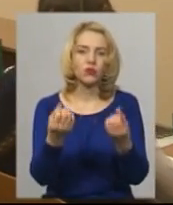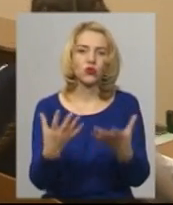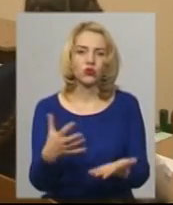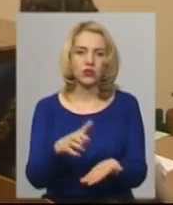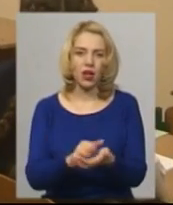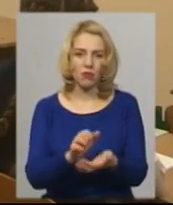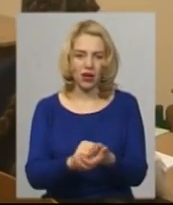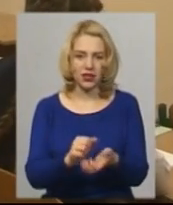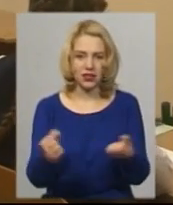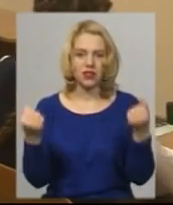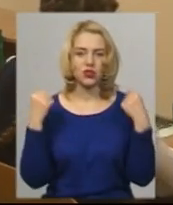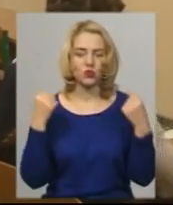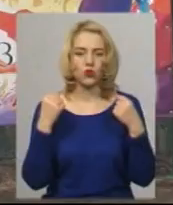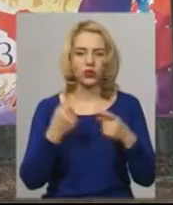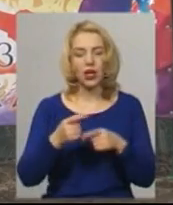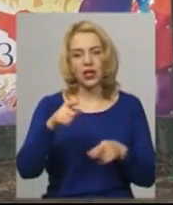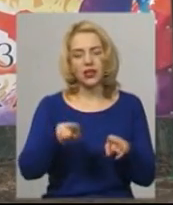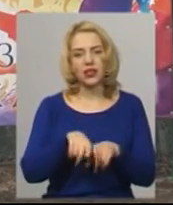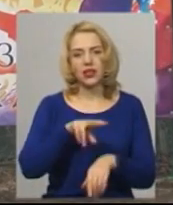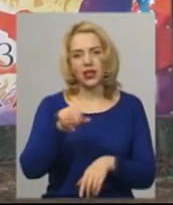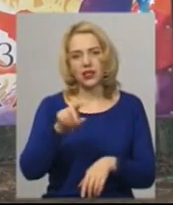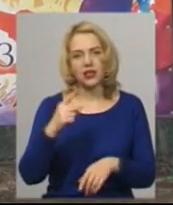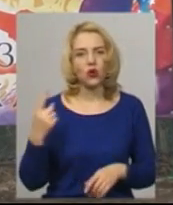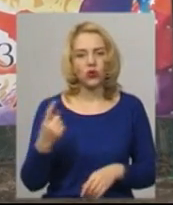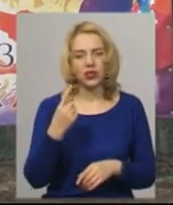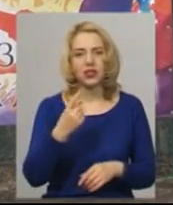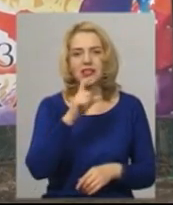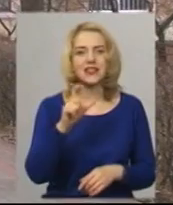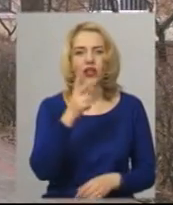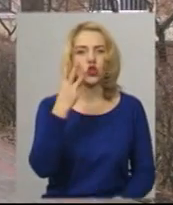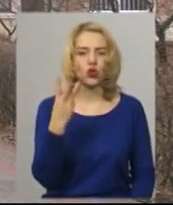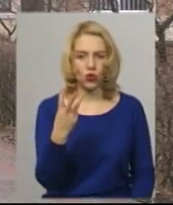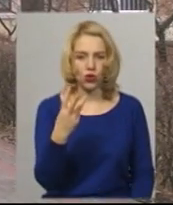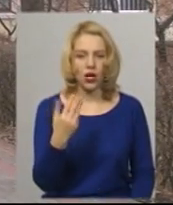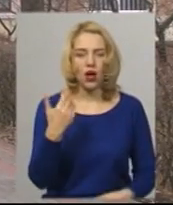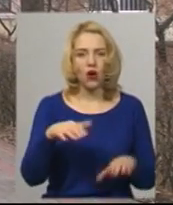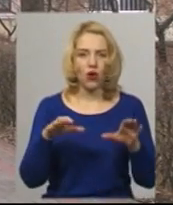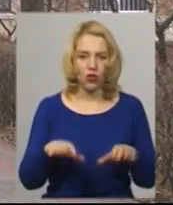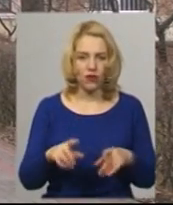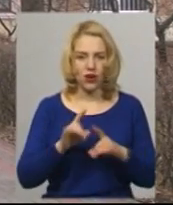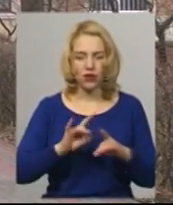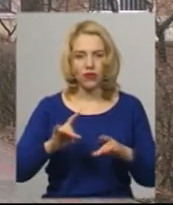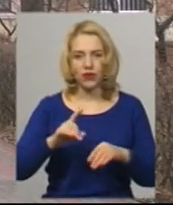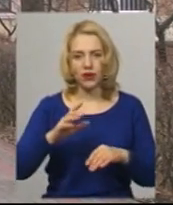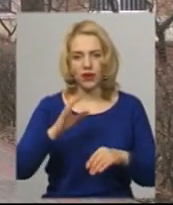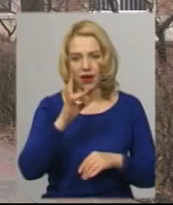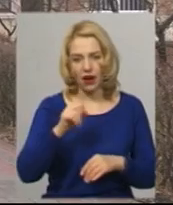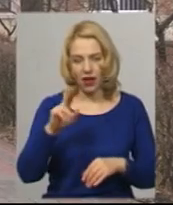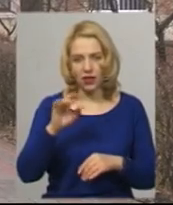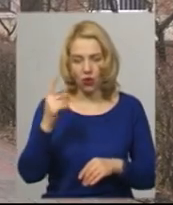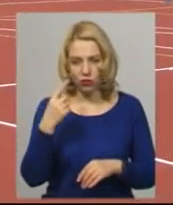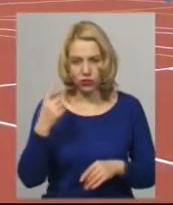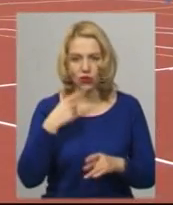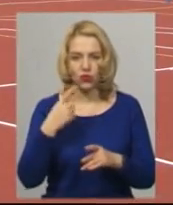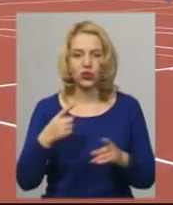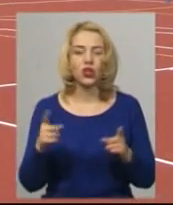Славутський ліцей – один із трьох таких навчальних закладів Хмельницької обласної ради. Її голова Михайло Загородний каже, усі ліцеї, де навчаються та паралельно живуть здібні